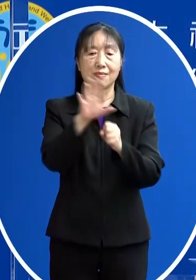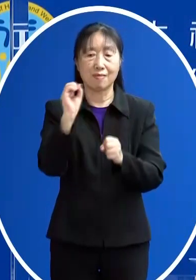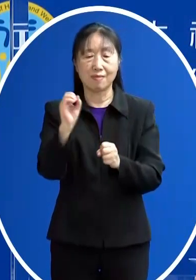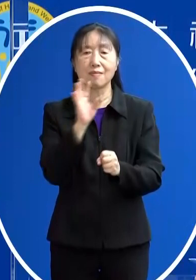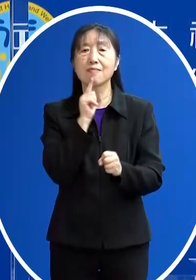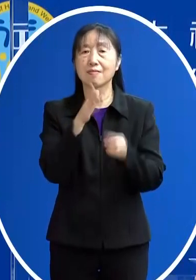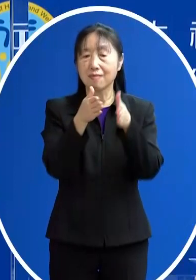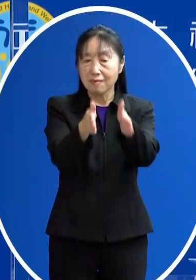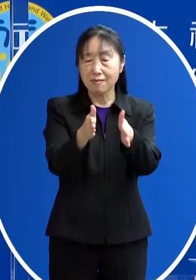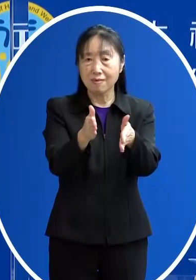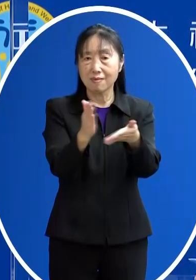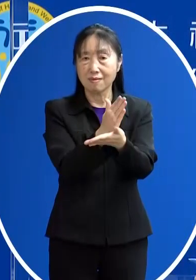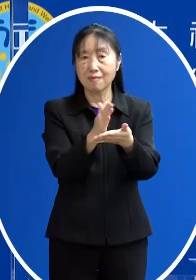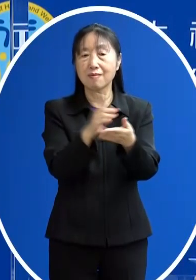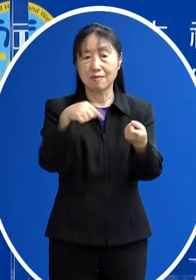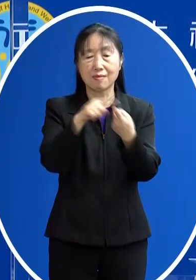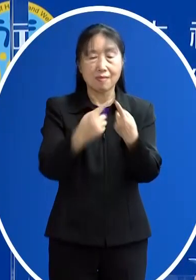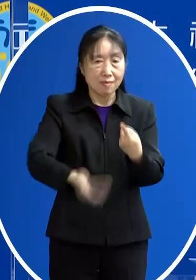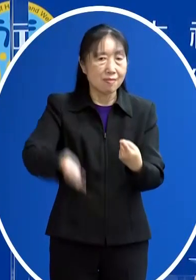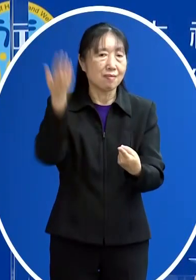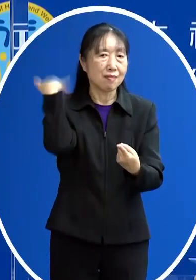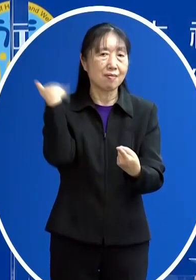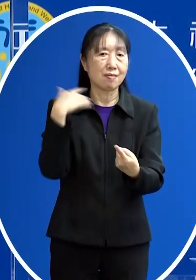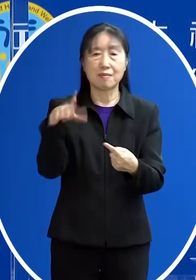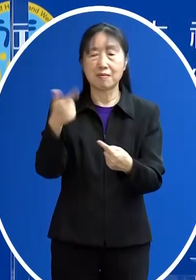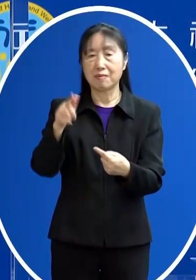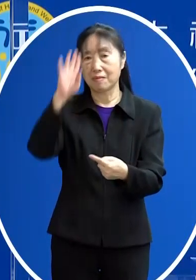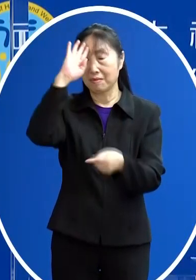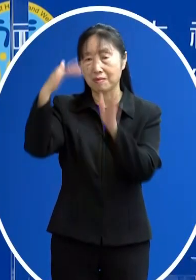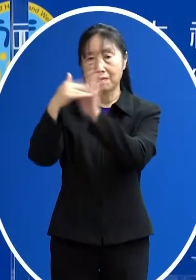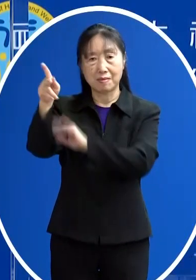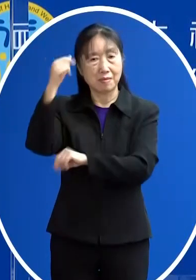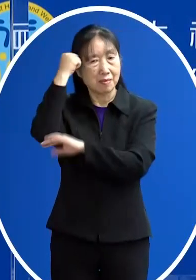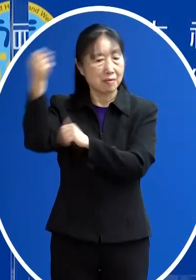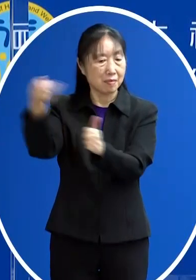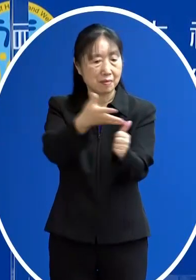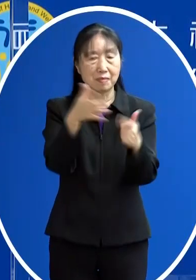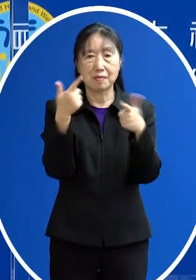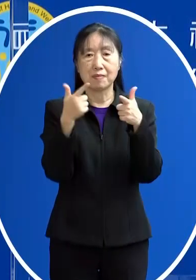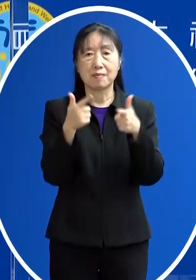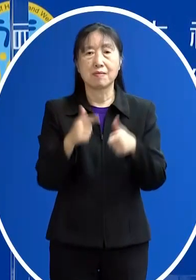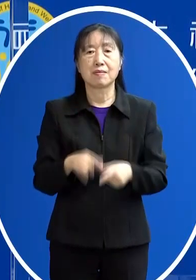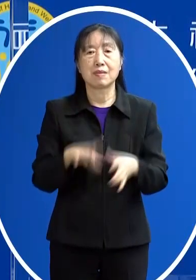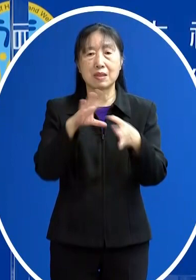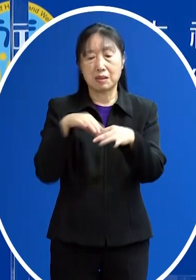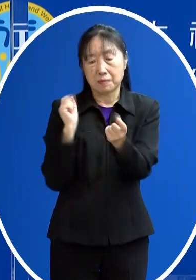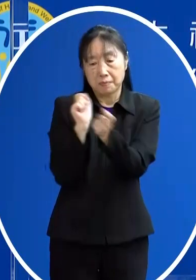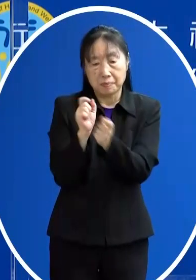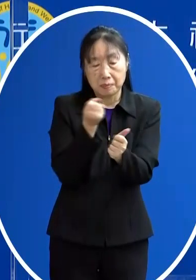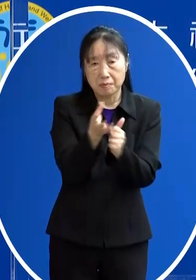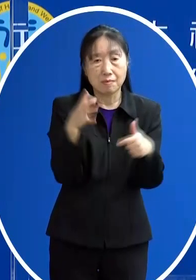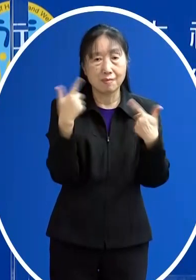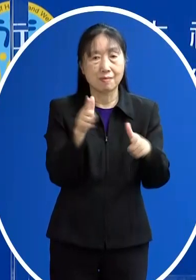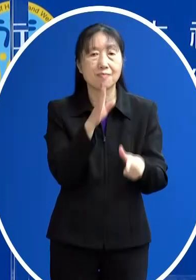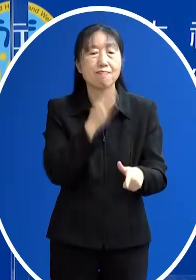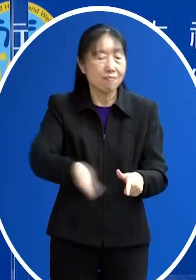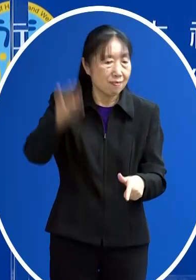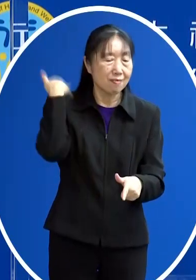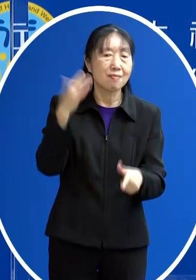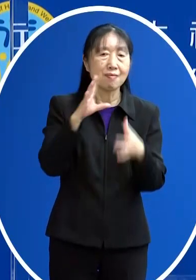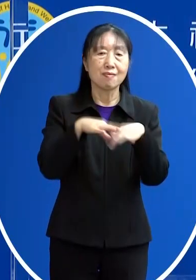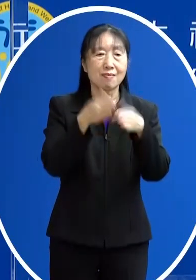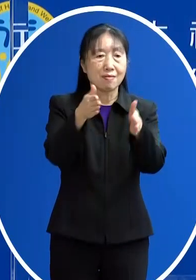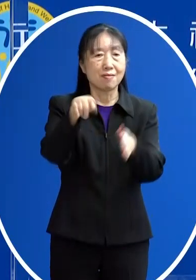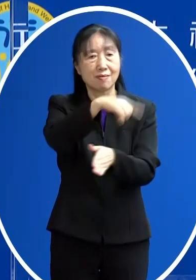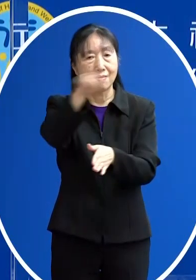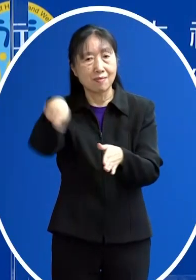不过研判是这个旧案，也不是防疫旅馆相关的感染，是属于一个非近期感染的部分，所以应该对社区是没有什么